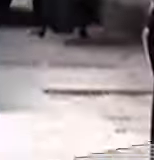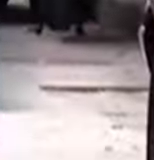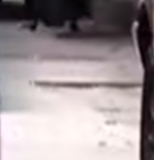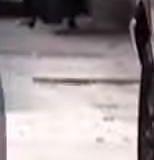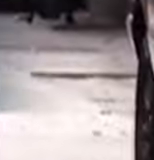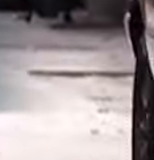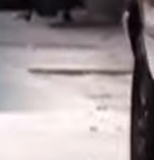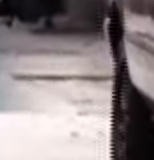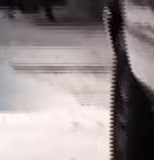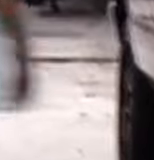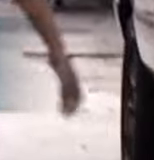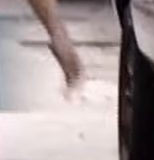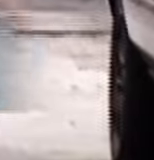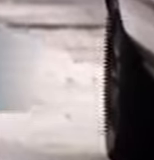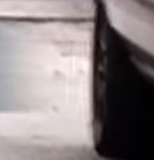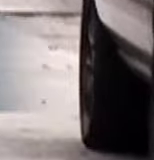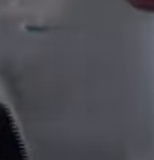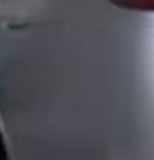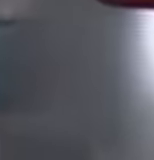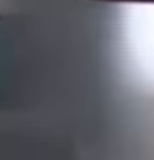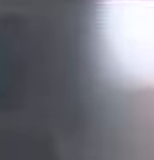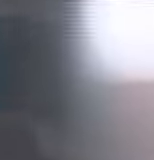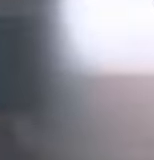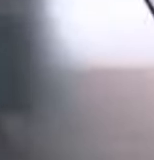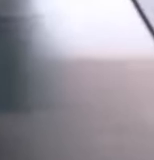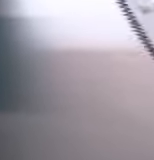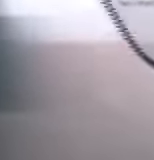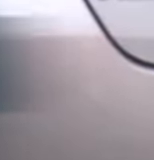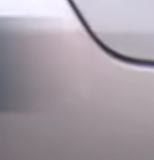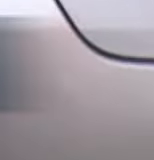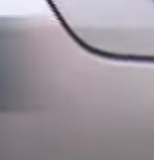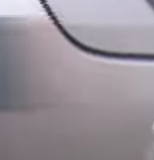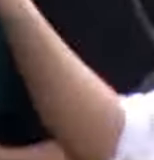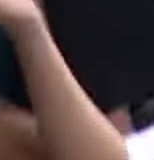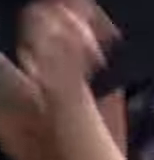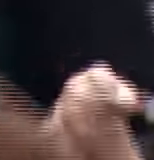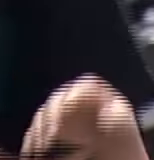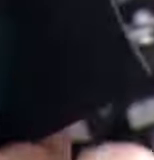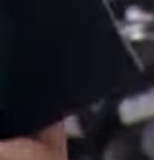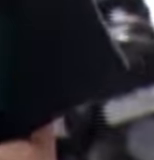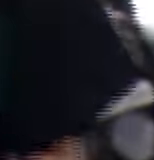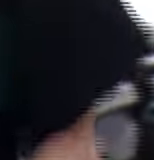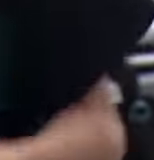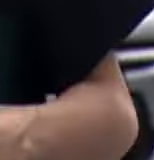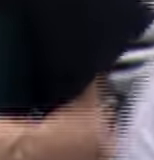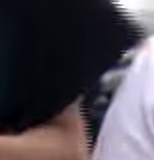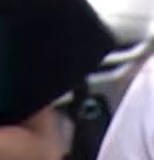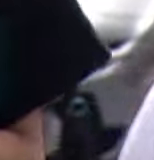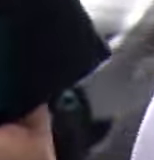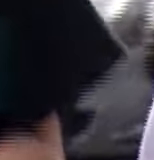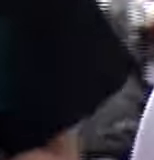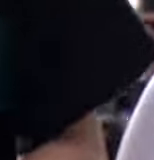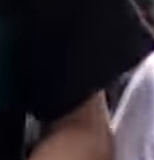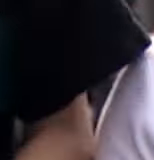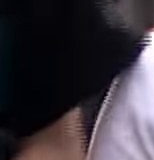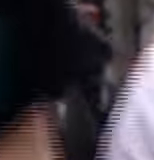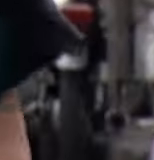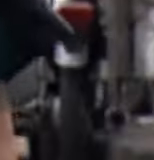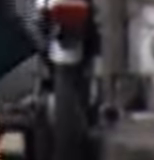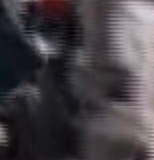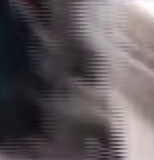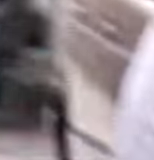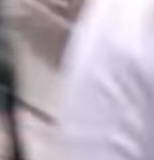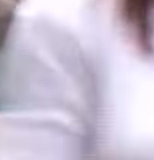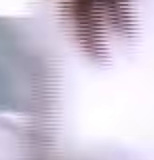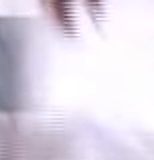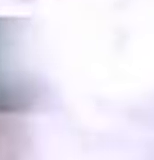At sa payong kapatid naman, yung ubos ka na pero todo bigay pa rin para lang matulungan ang ibang tao.